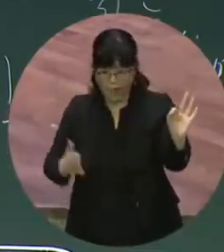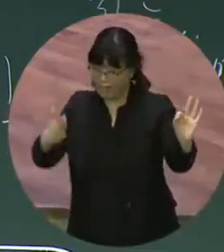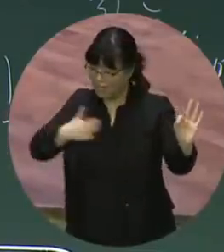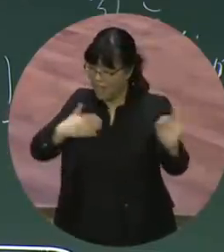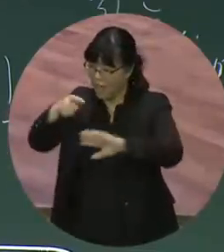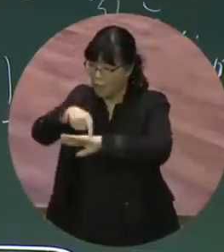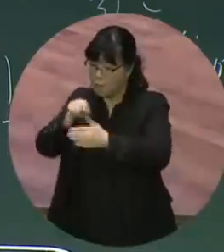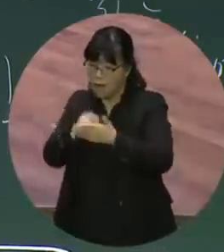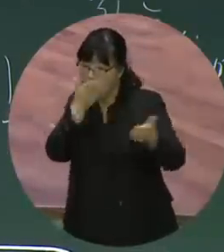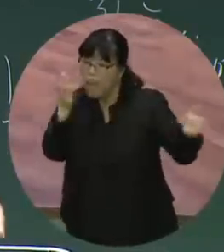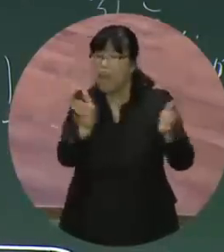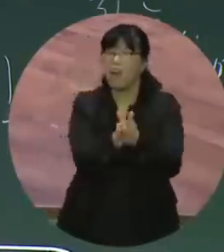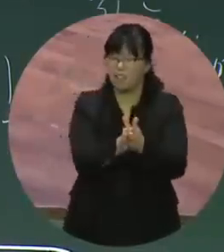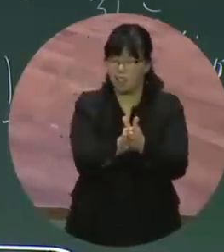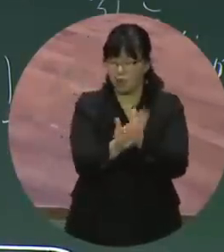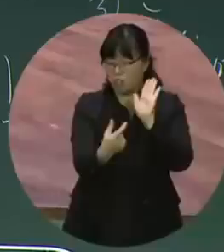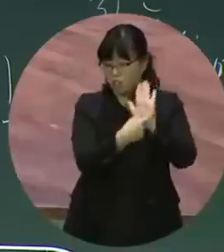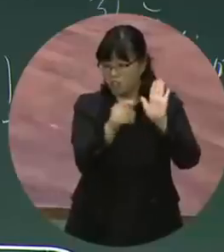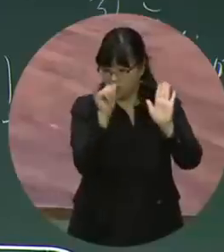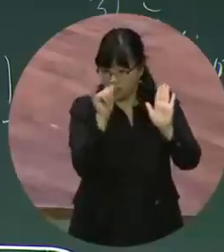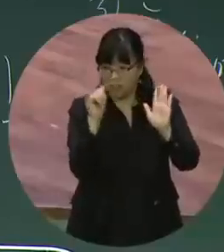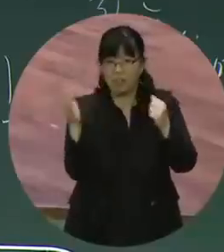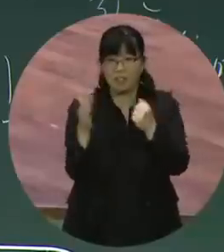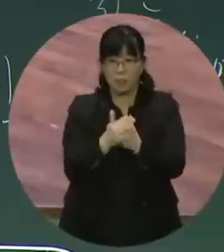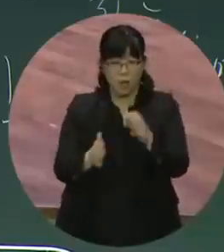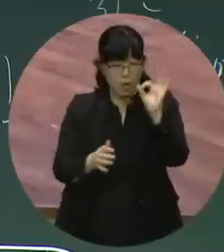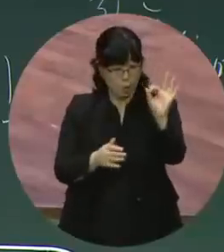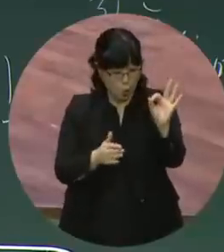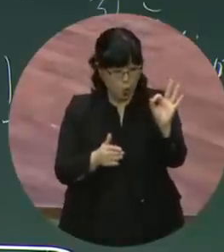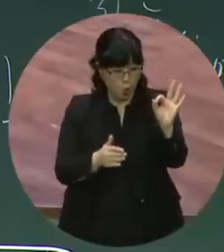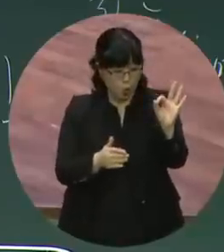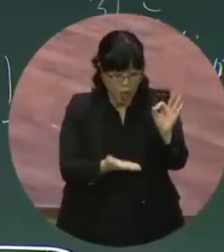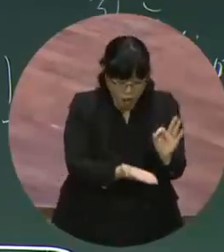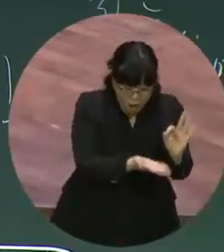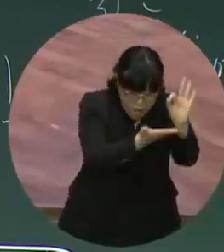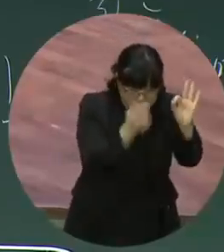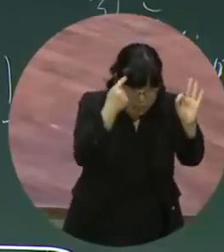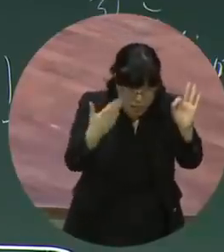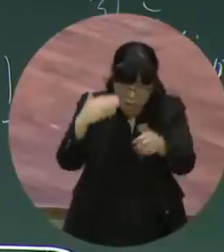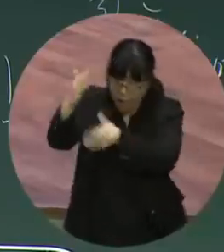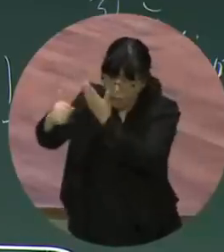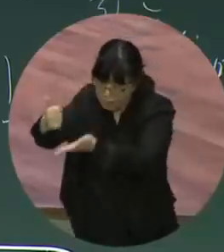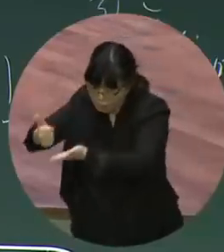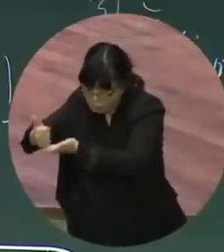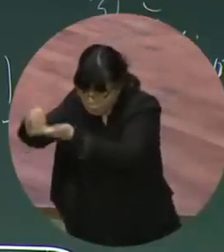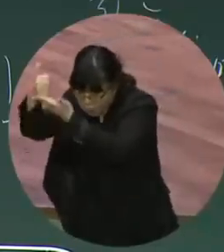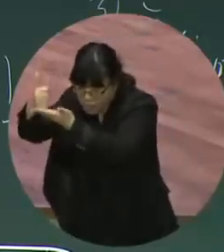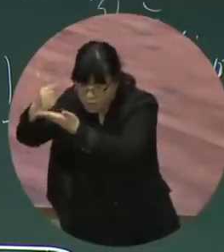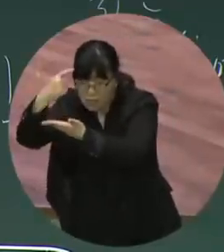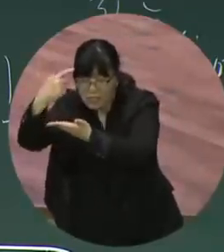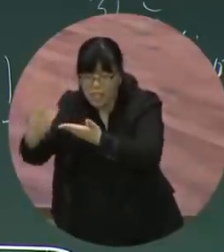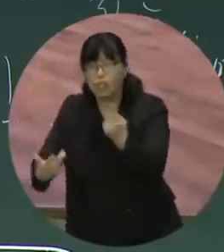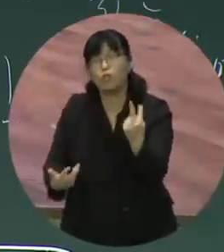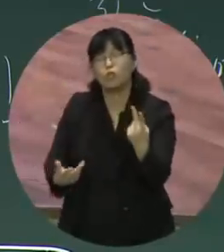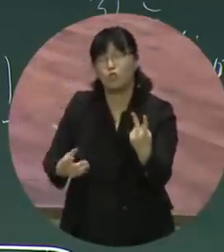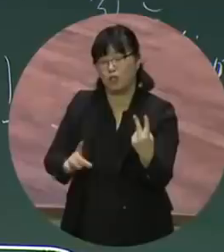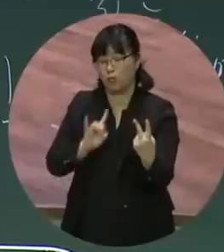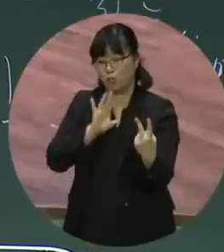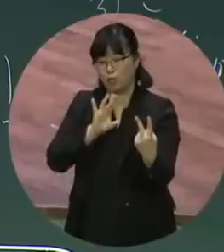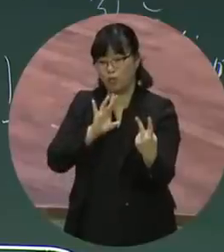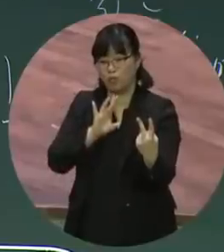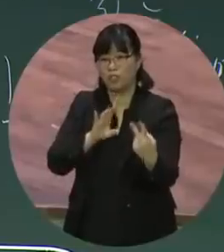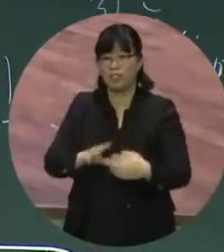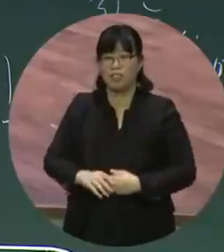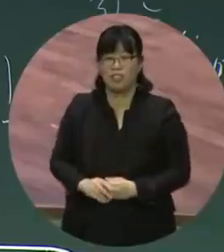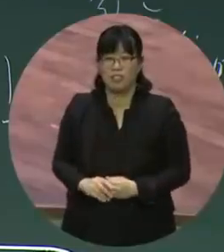하나님의 이민계약 하나님과 나만이 가진 이민계약 하나님과 나와의 둘이 약속 얼마나 재밌는 줄 아세요? 얼마나